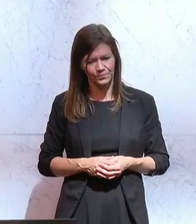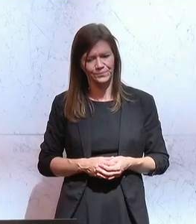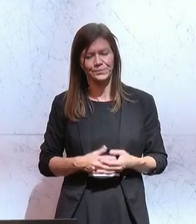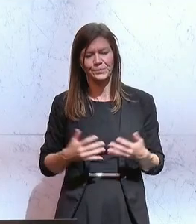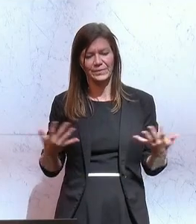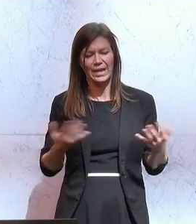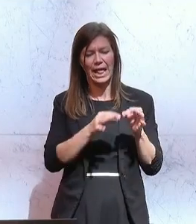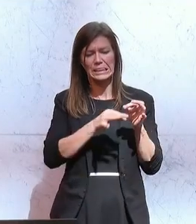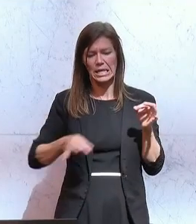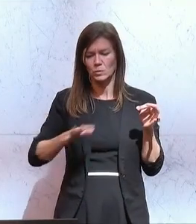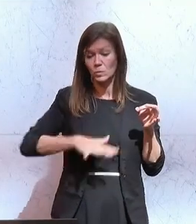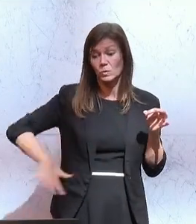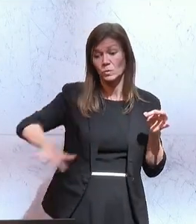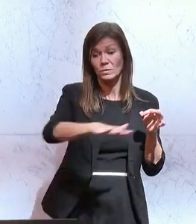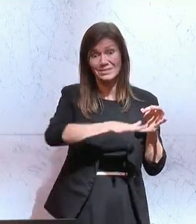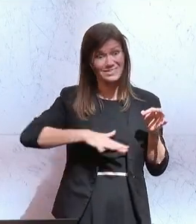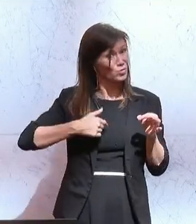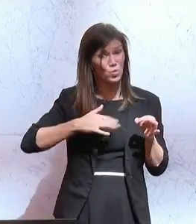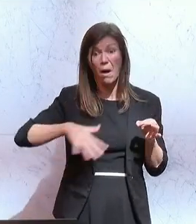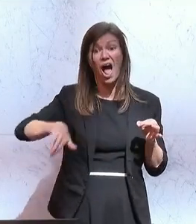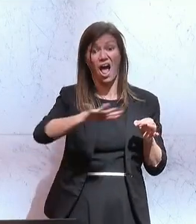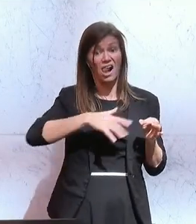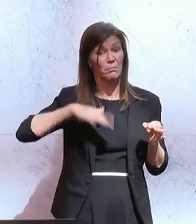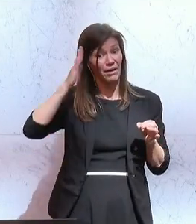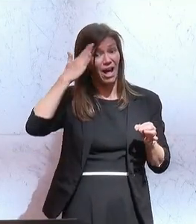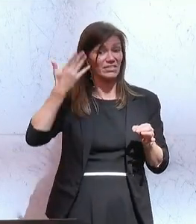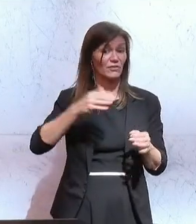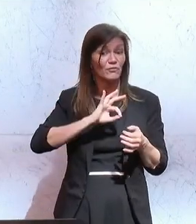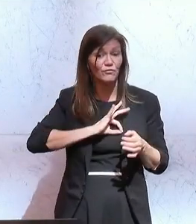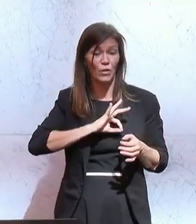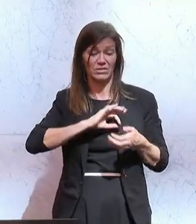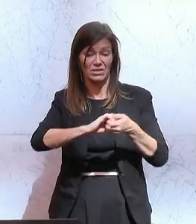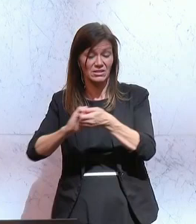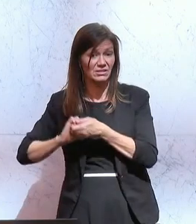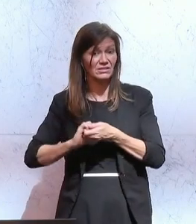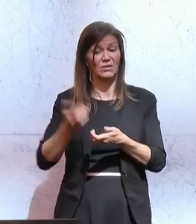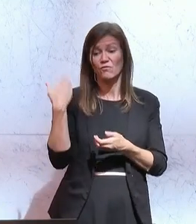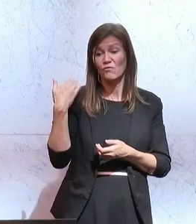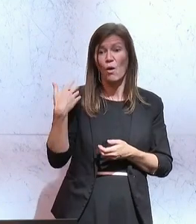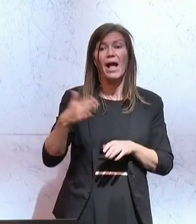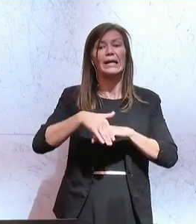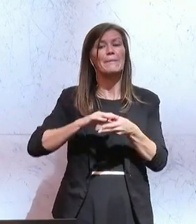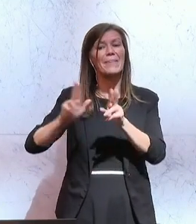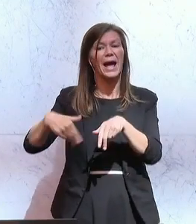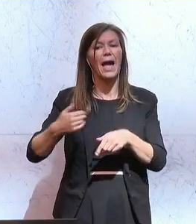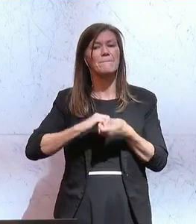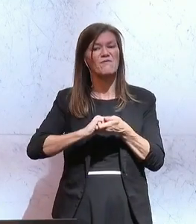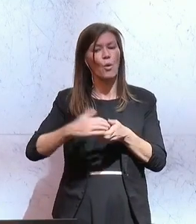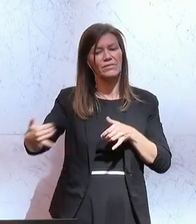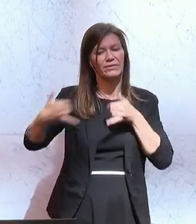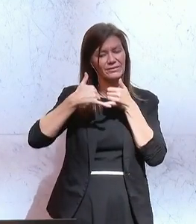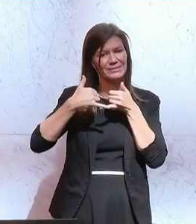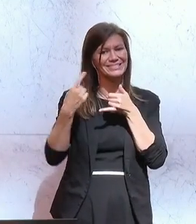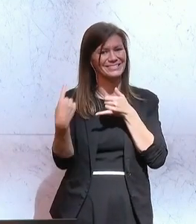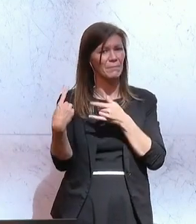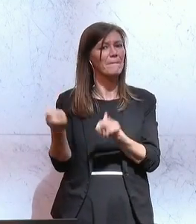In ganz Niederösterreich Bekannte und Freunde habe. Ich bin vorher angerufen worden von einem Gemeinderat, einem befreundeten